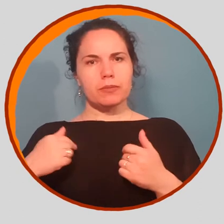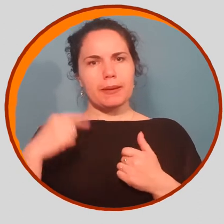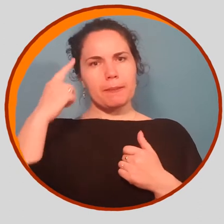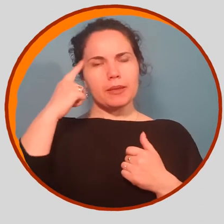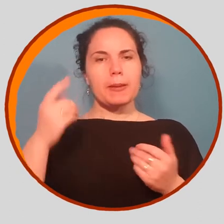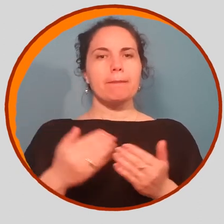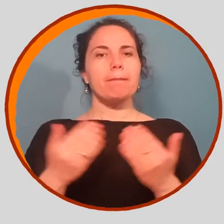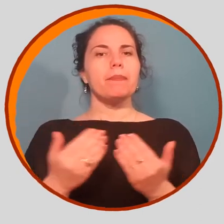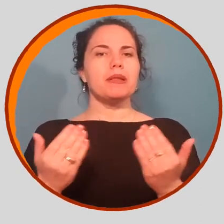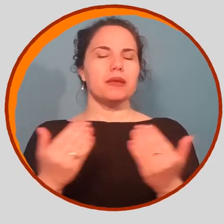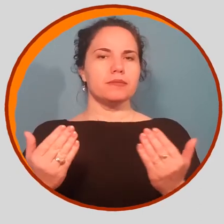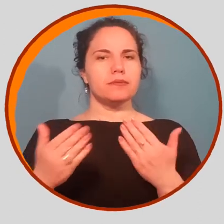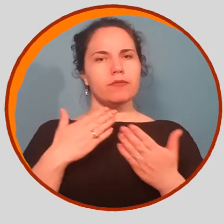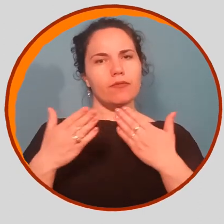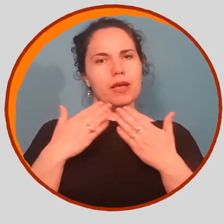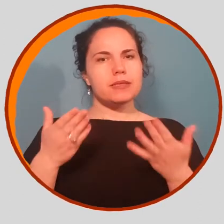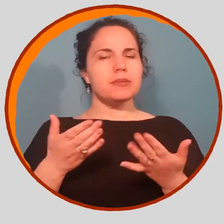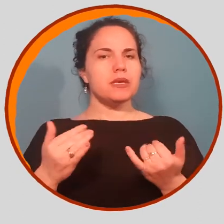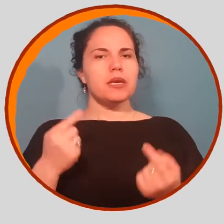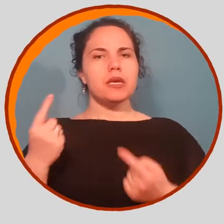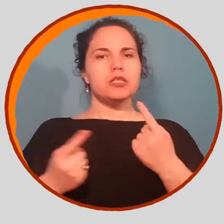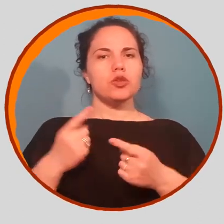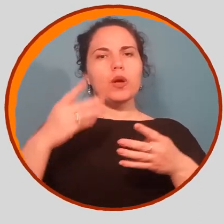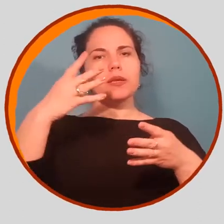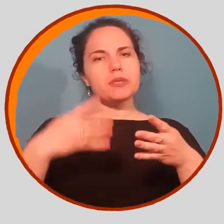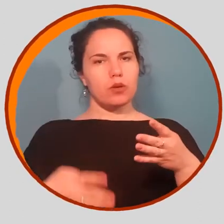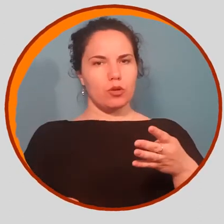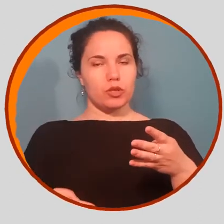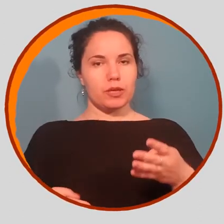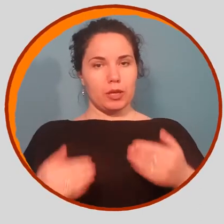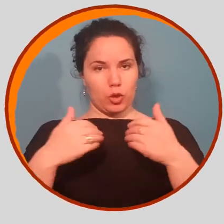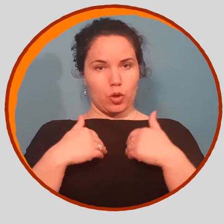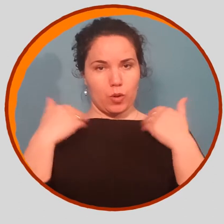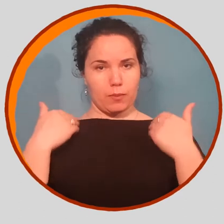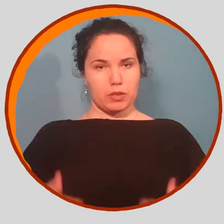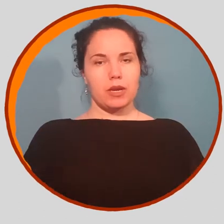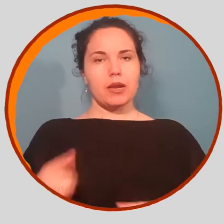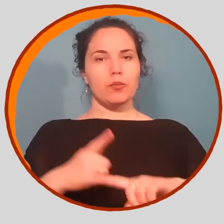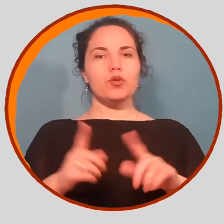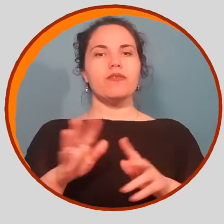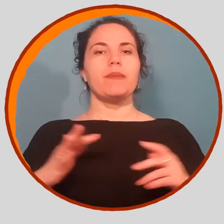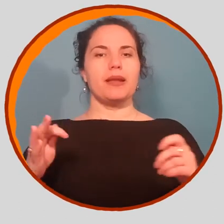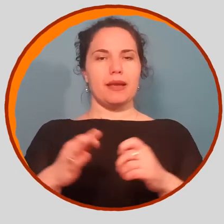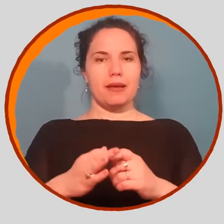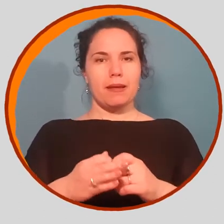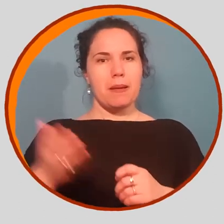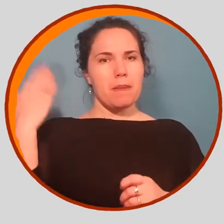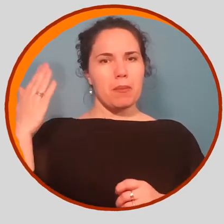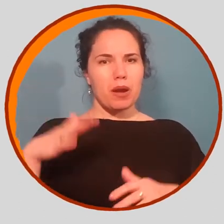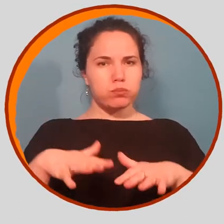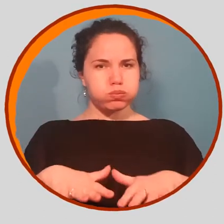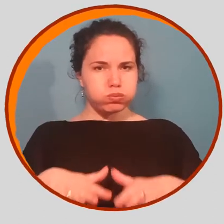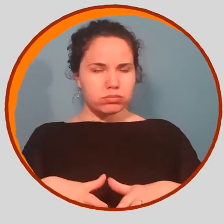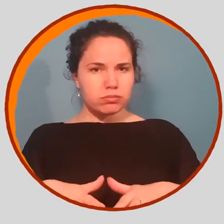koronavirusit. Pas ndërhyrjeve të tjera, si World Vision, morëm vendimin që të nisim një komunikim ditor, ku të mund të flasim edhe për aspektet të shëndetit